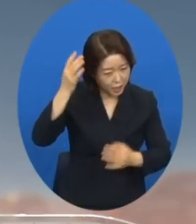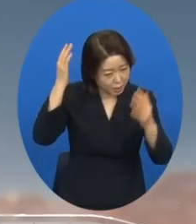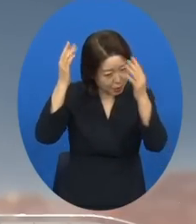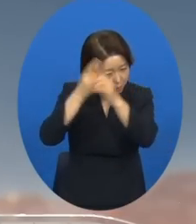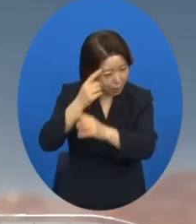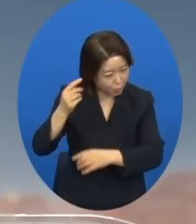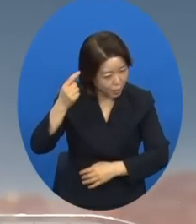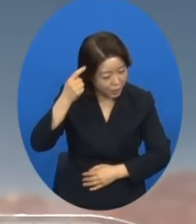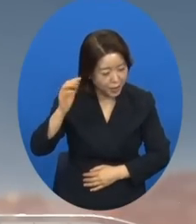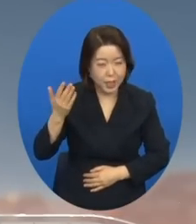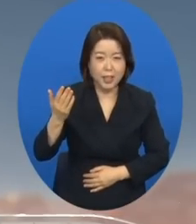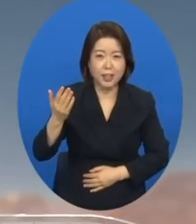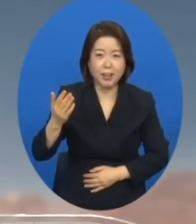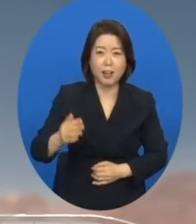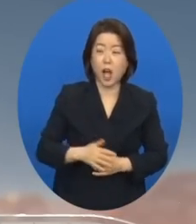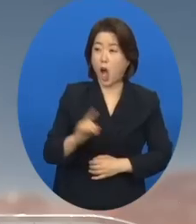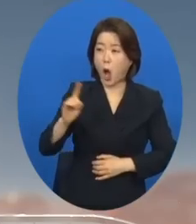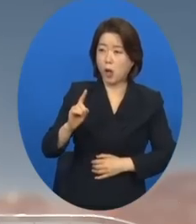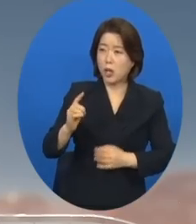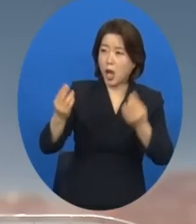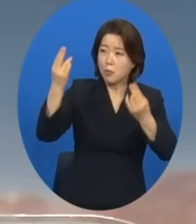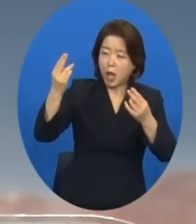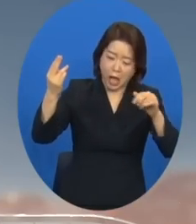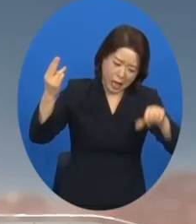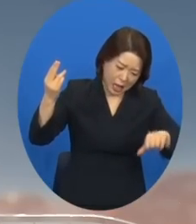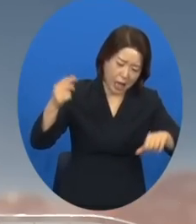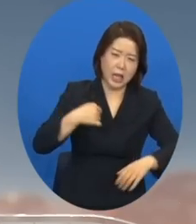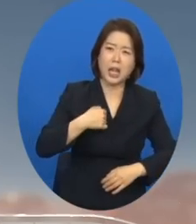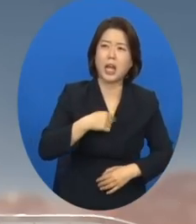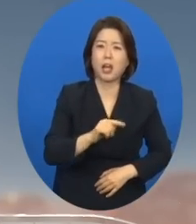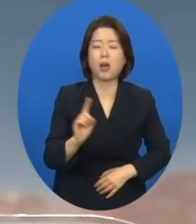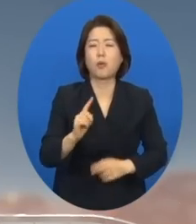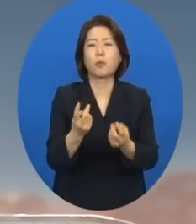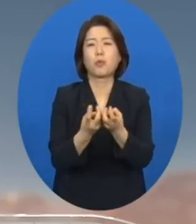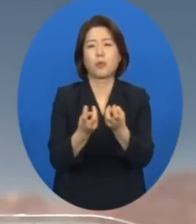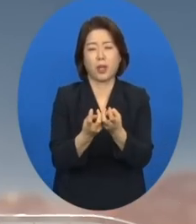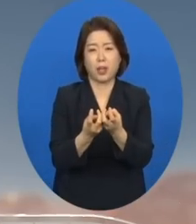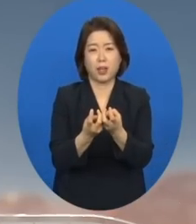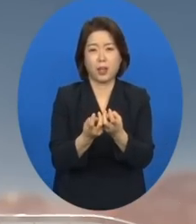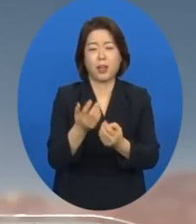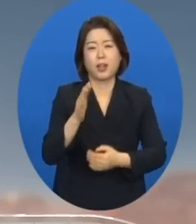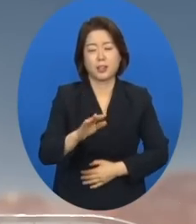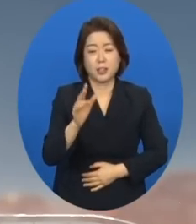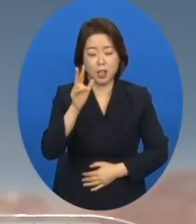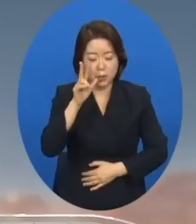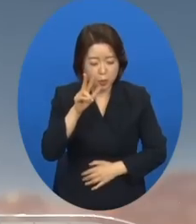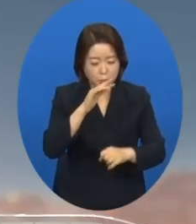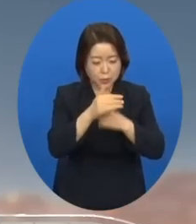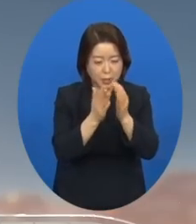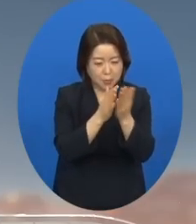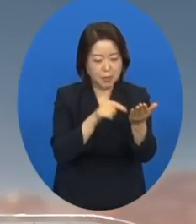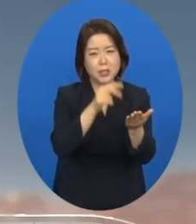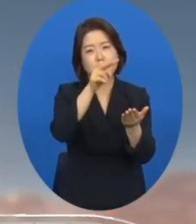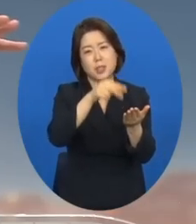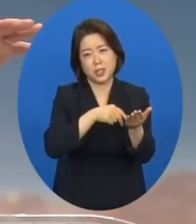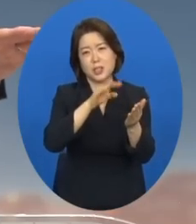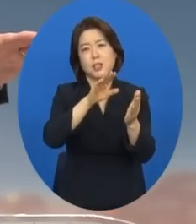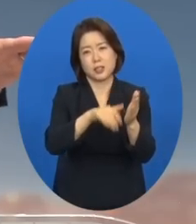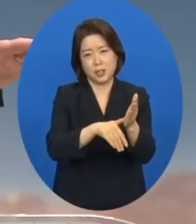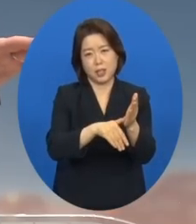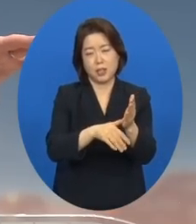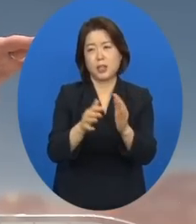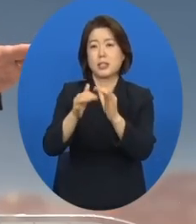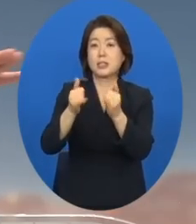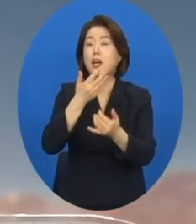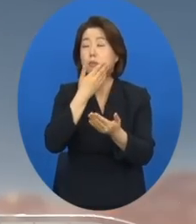그래서 어느 것도 없는 것 같은데 주님 어떻게 합니까 근데 여호수아 말씀을 읽는데 사람이